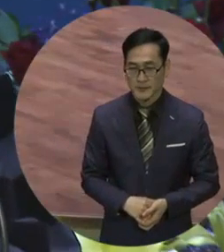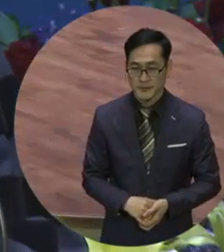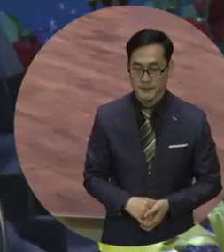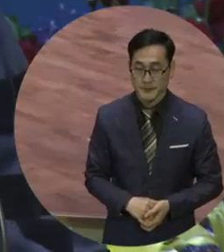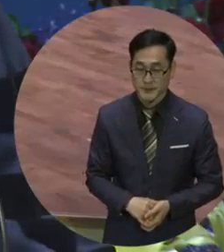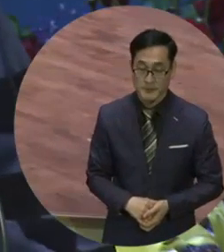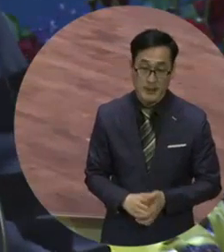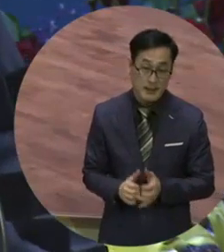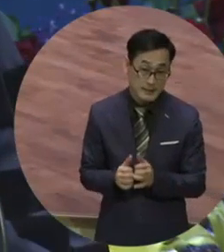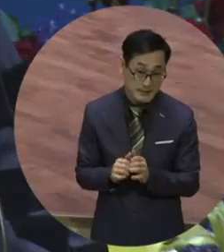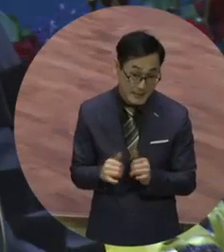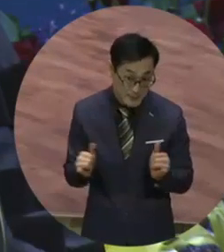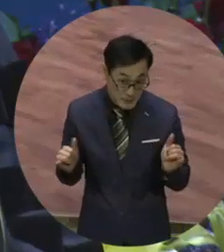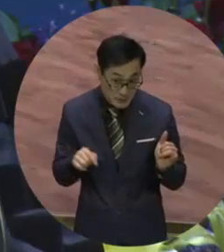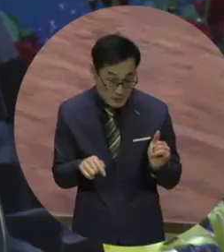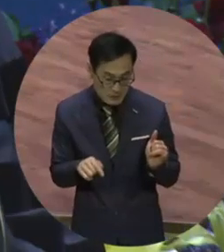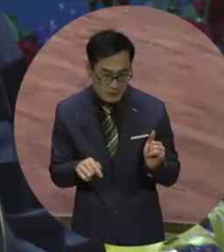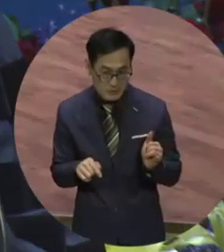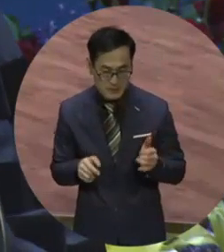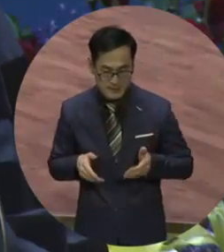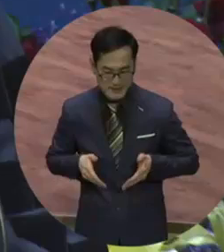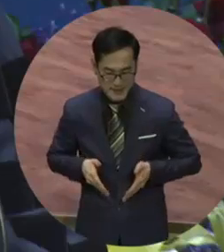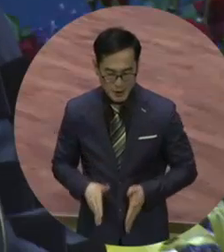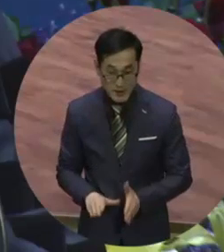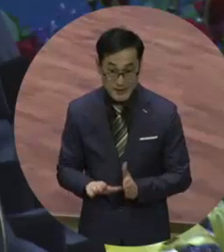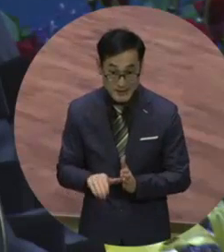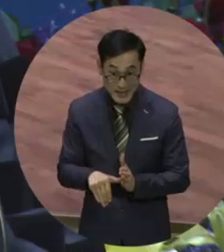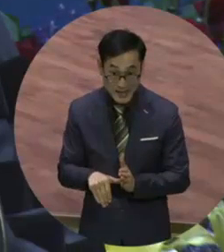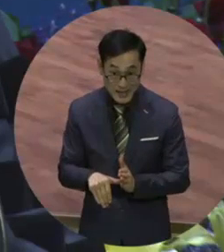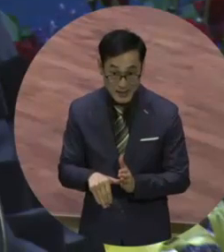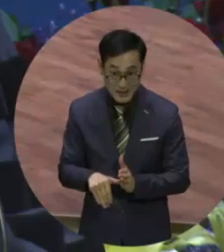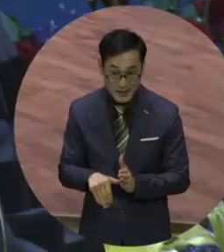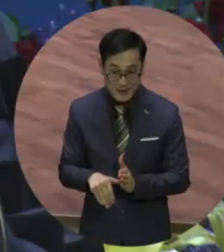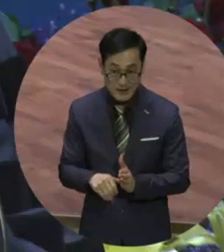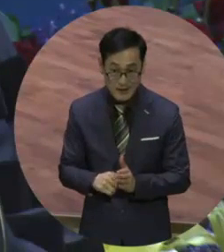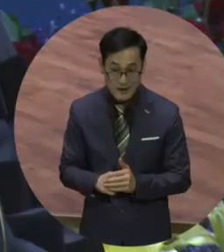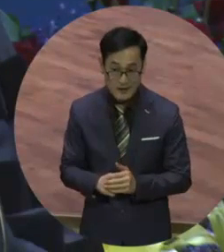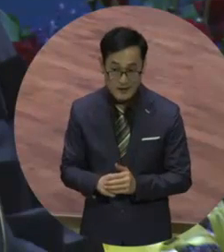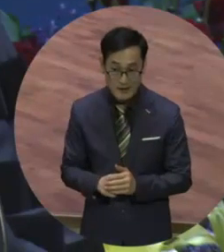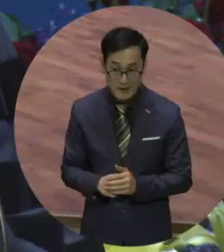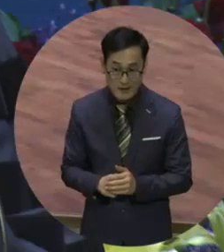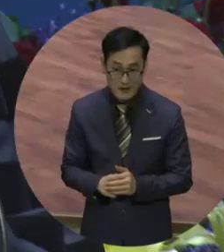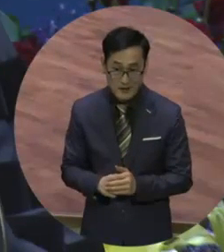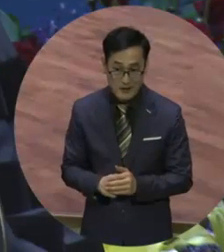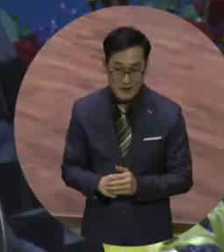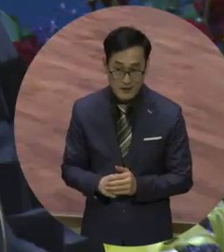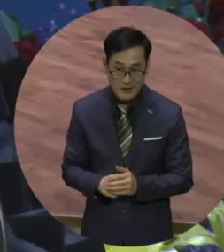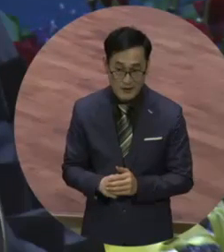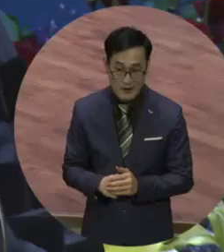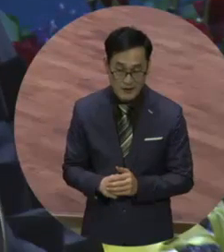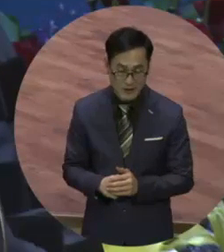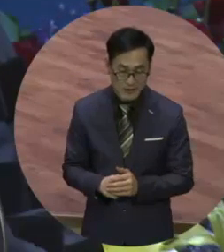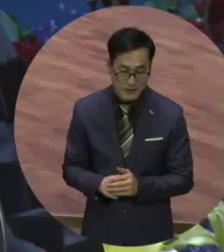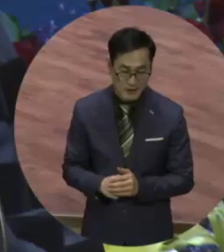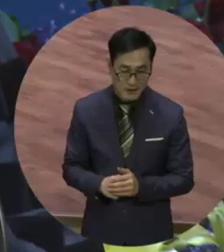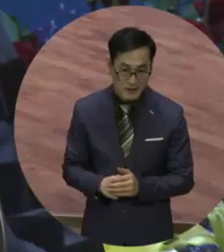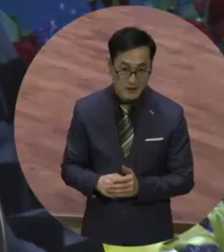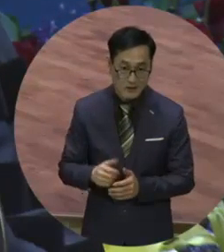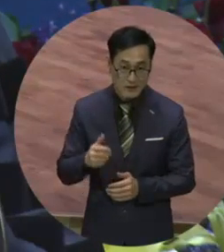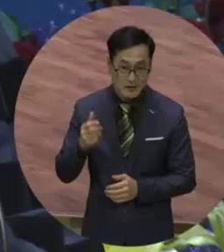모든 인간은요, 태어나면서 영적 신분이 요한복음 8장 44절 너희 아비 마귀